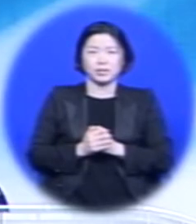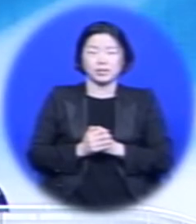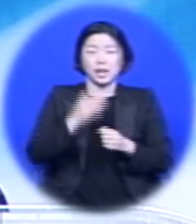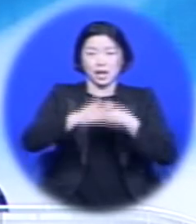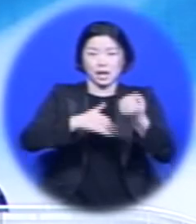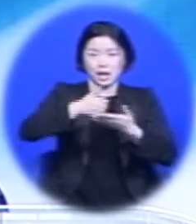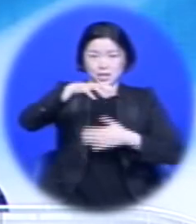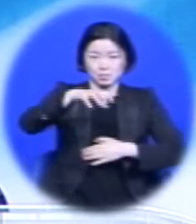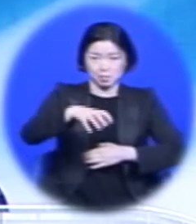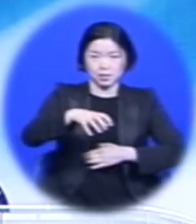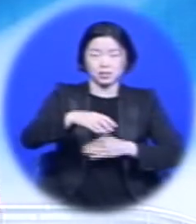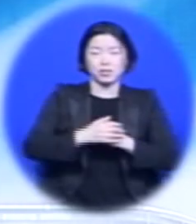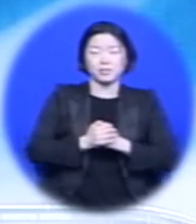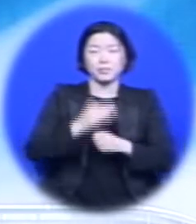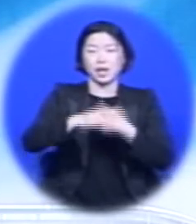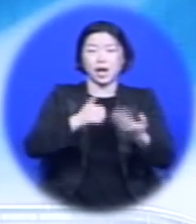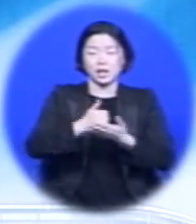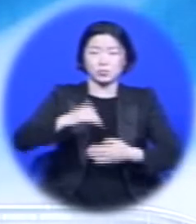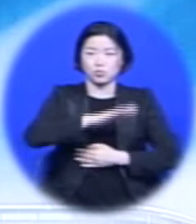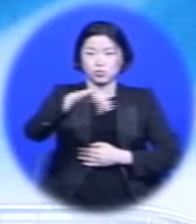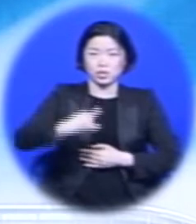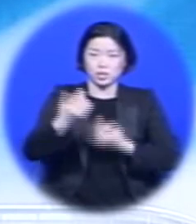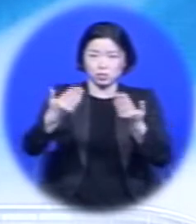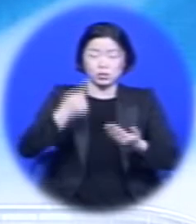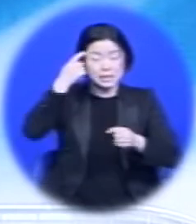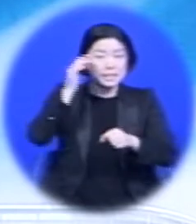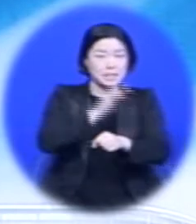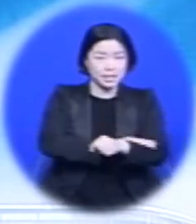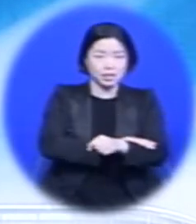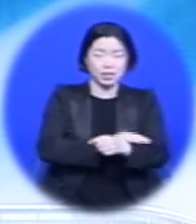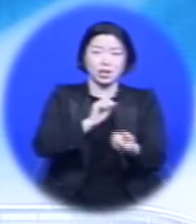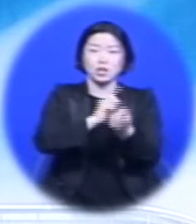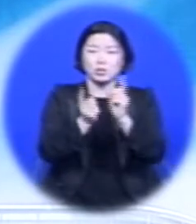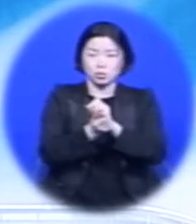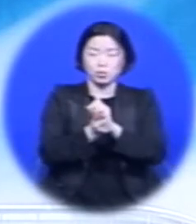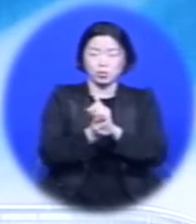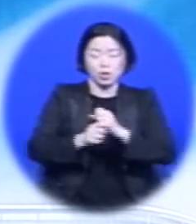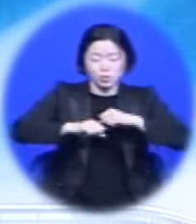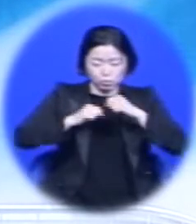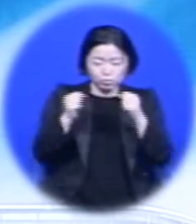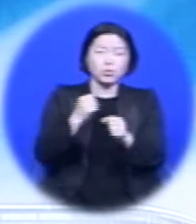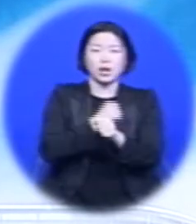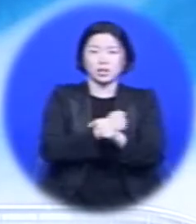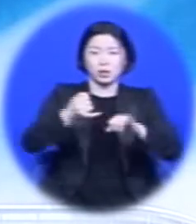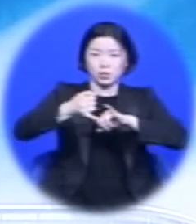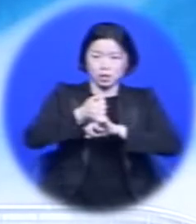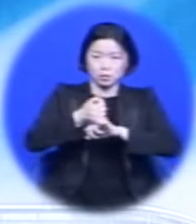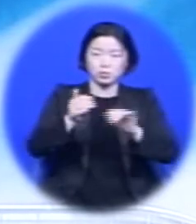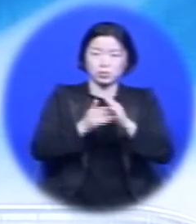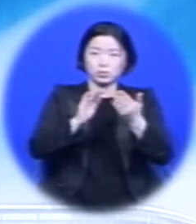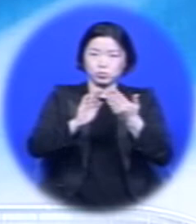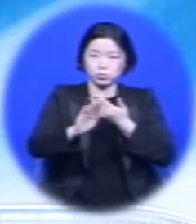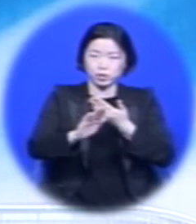하나님 앞에서 하나님이 우리에게 주신 지혜가 서로 순종하겠다고 약속하고 결혼하고 그렇게 해서